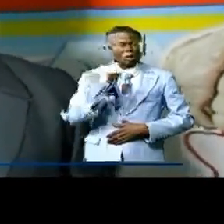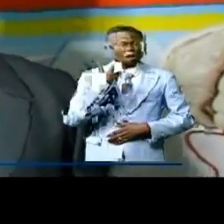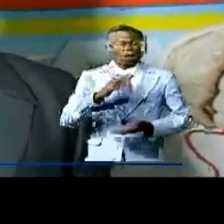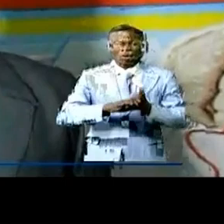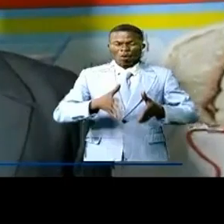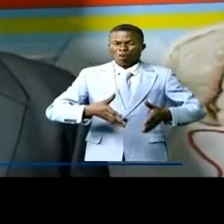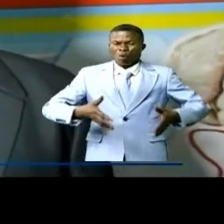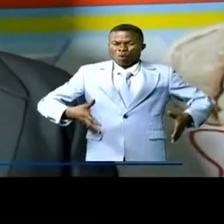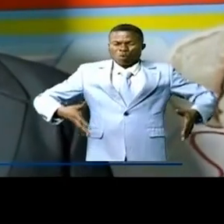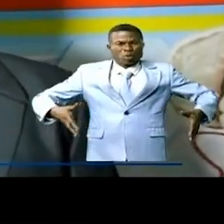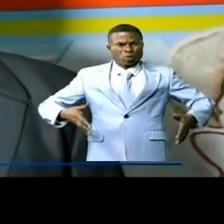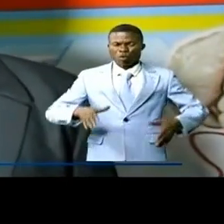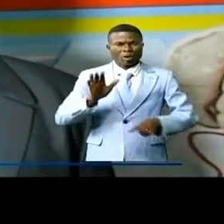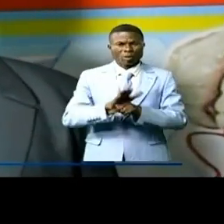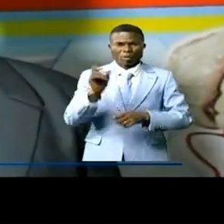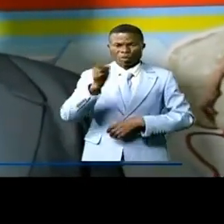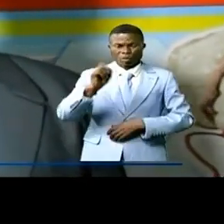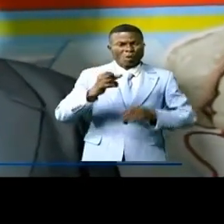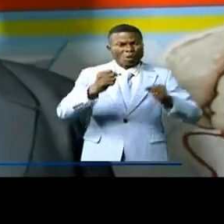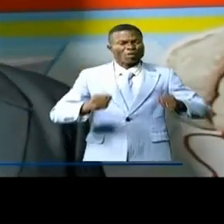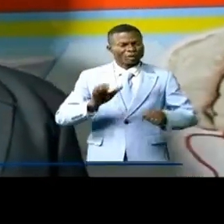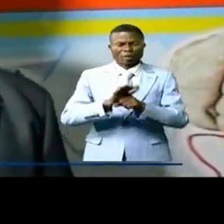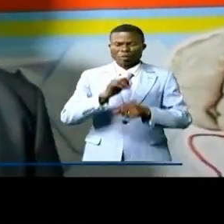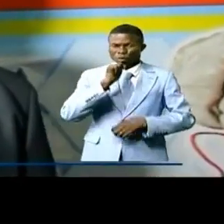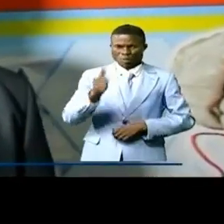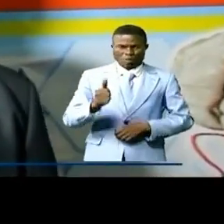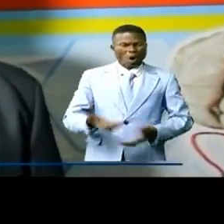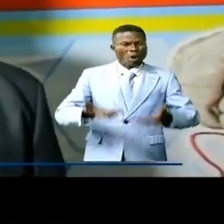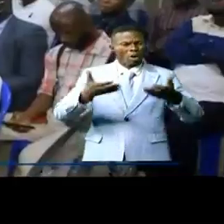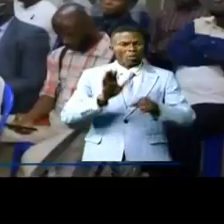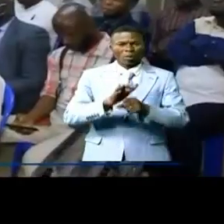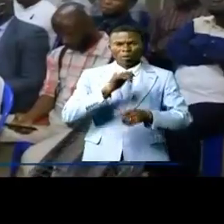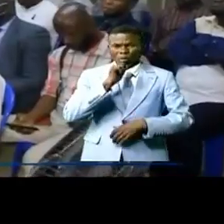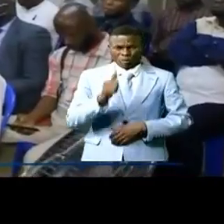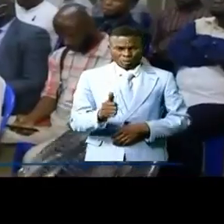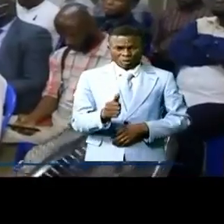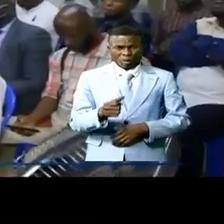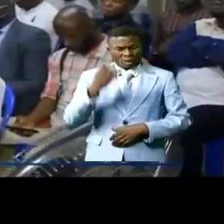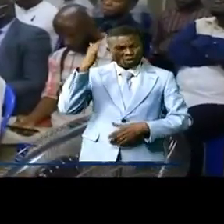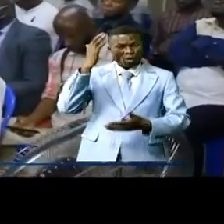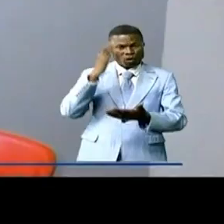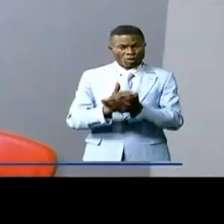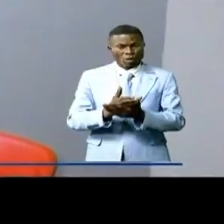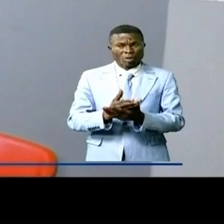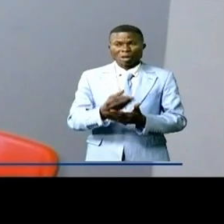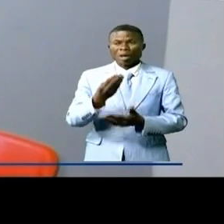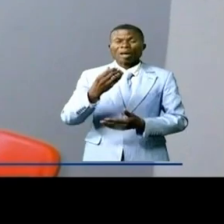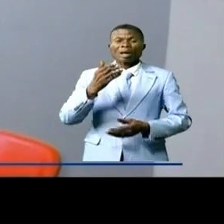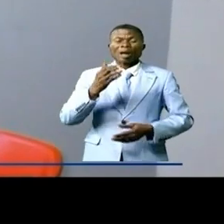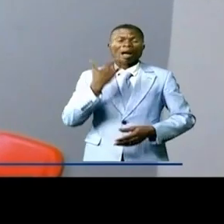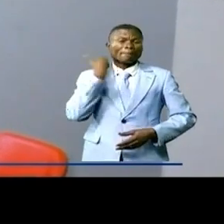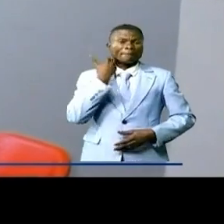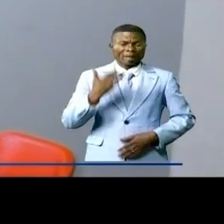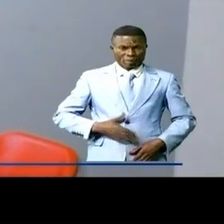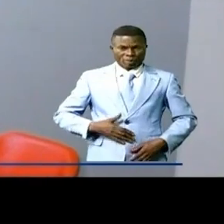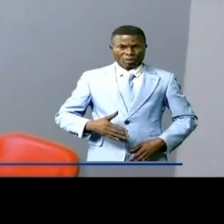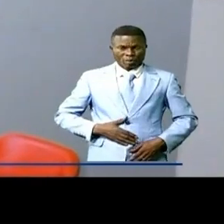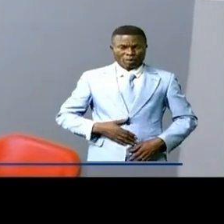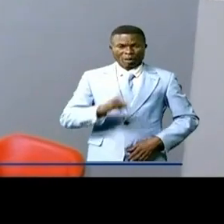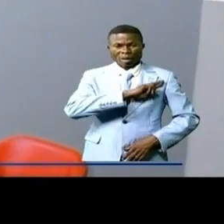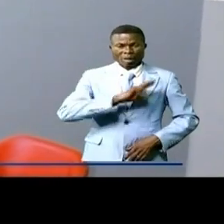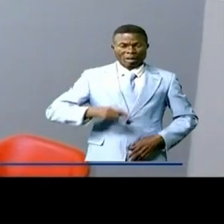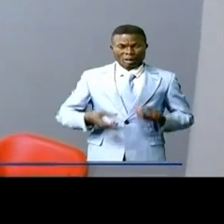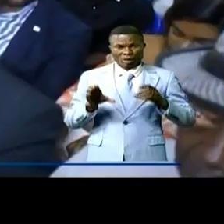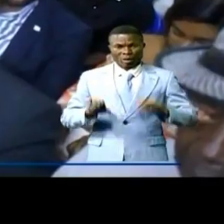le surpoids exposé à développer pour combattre la malnutrition en république démocratique du congo ces